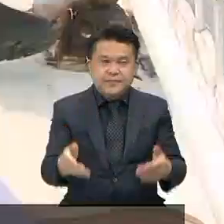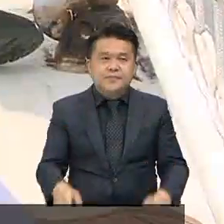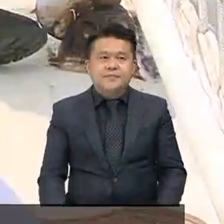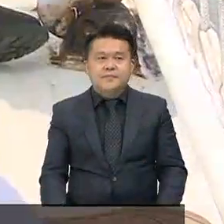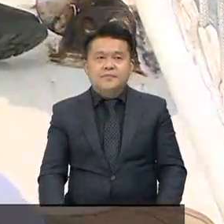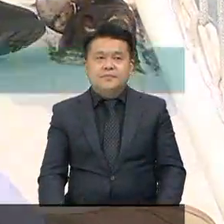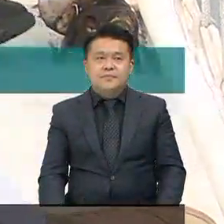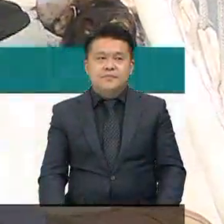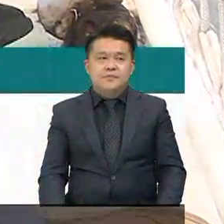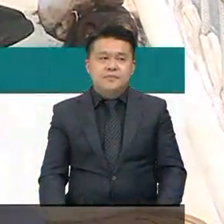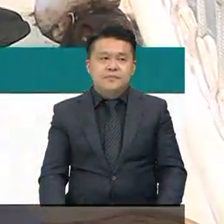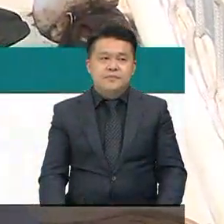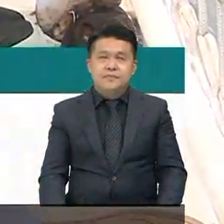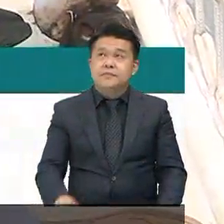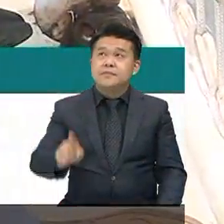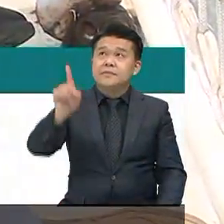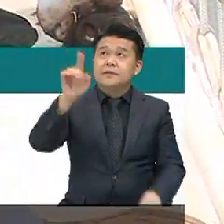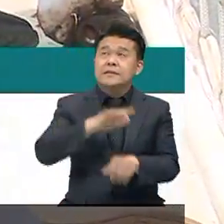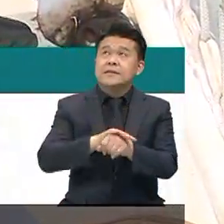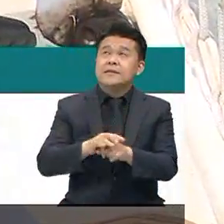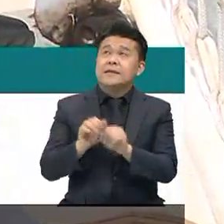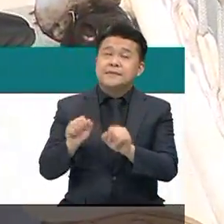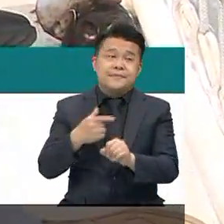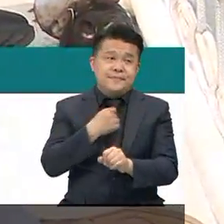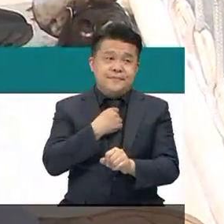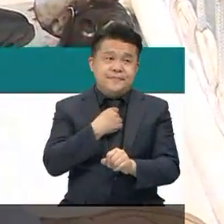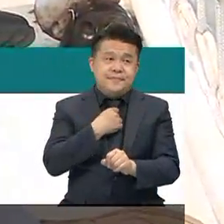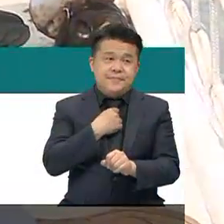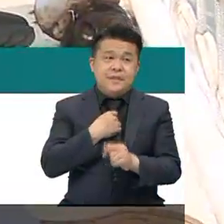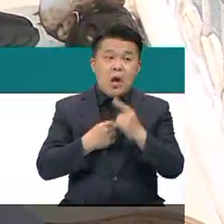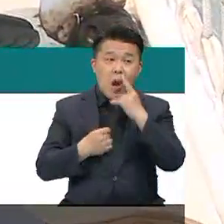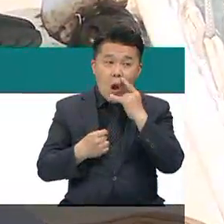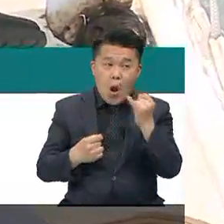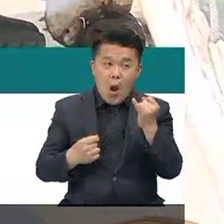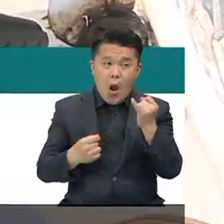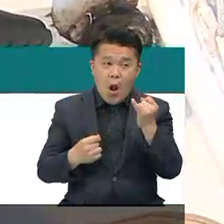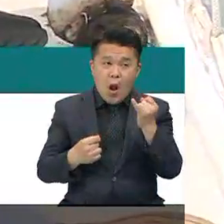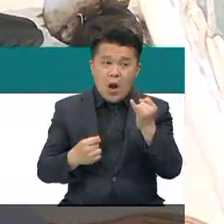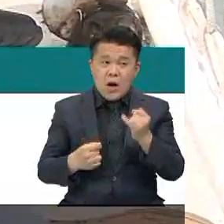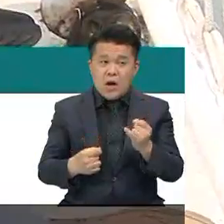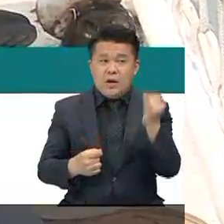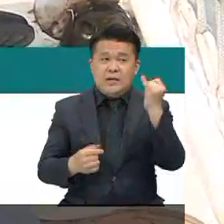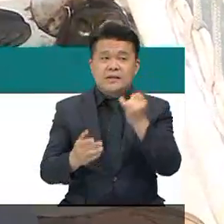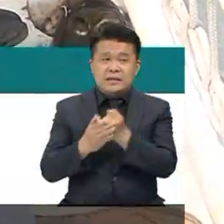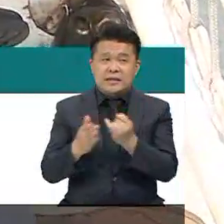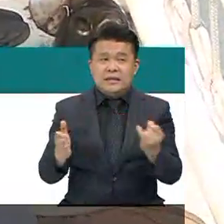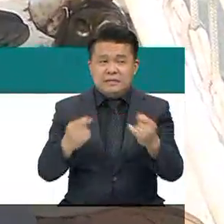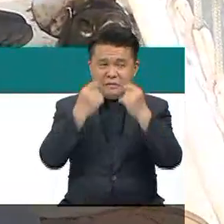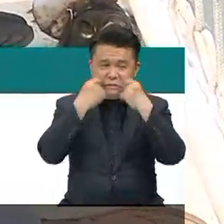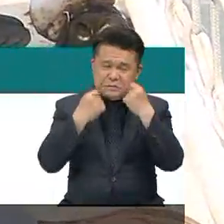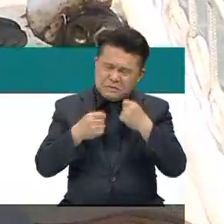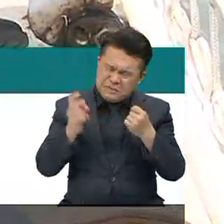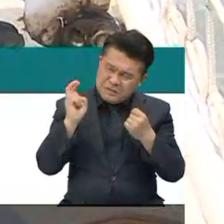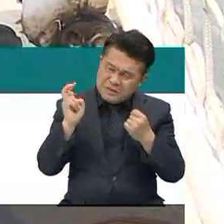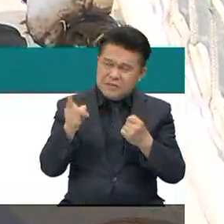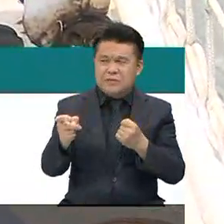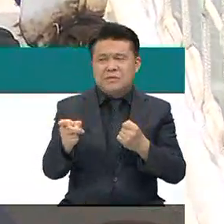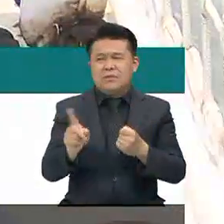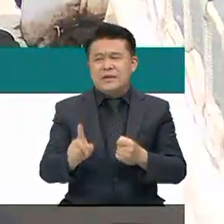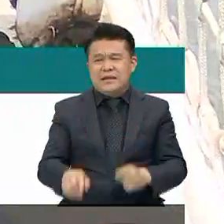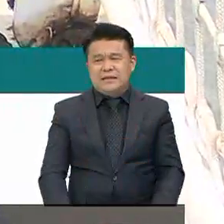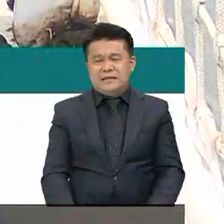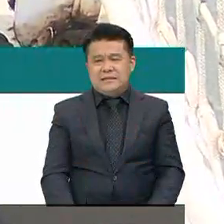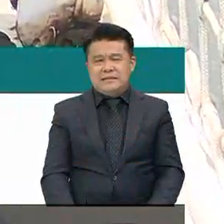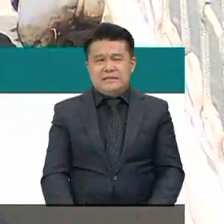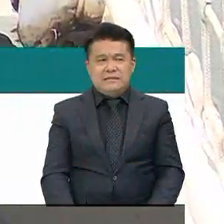기렸습니다. 천국에서 잘 있었으면 좋겠어요. 걔는 엄마하고 언니 때문에 많이 울것 같아서